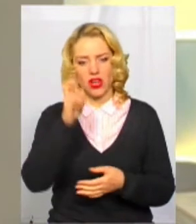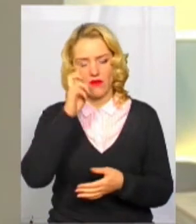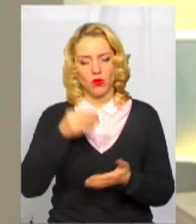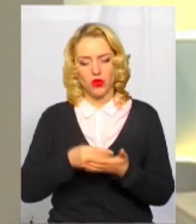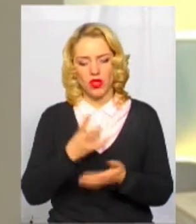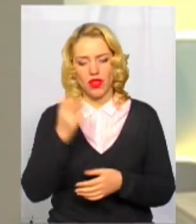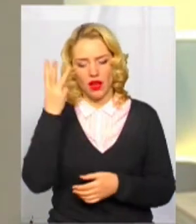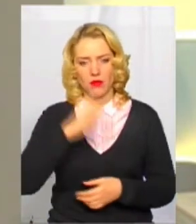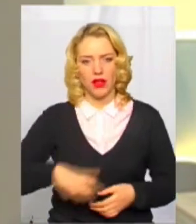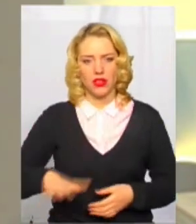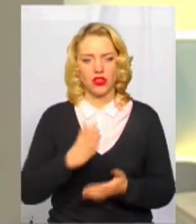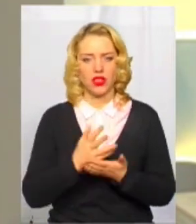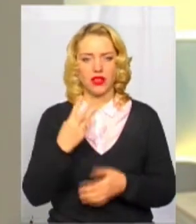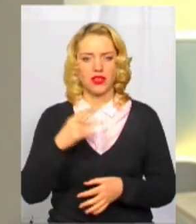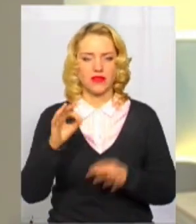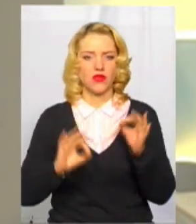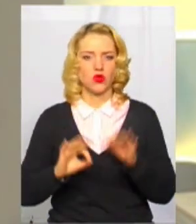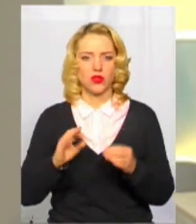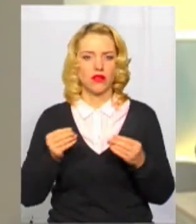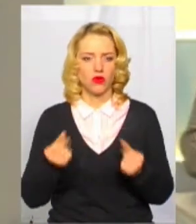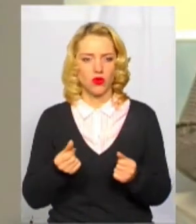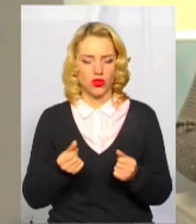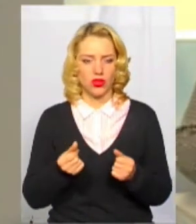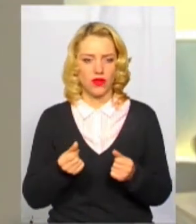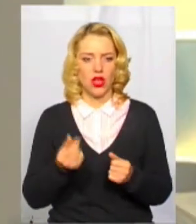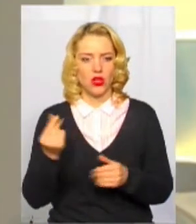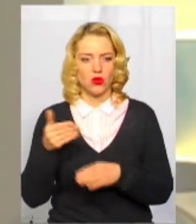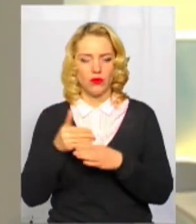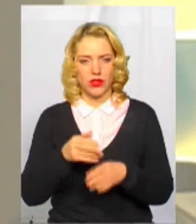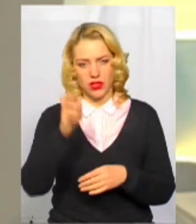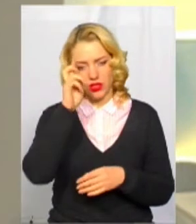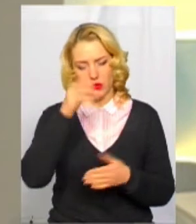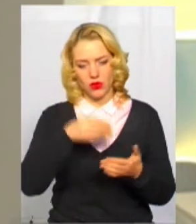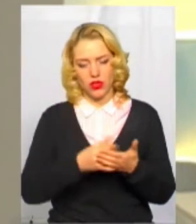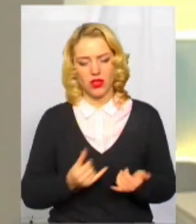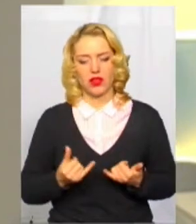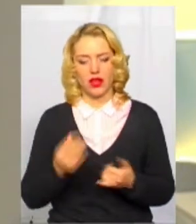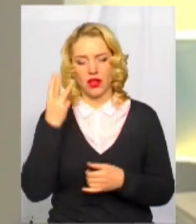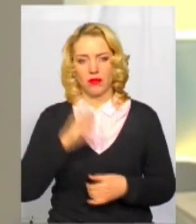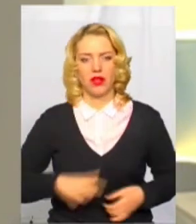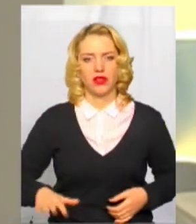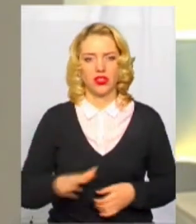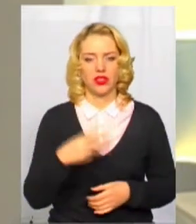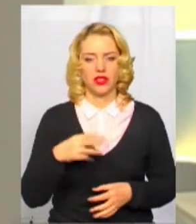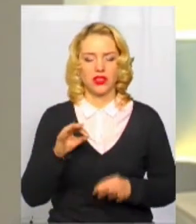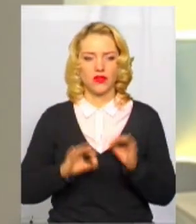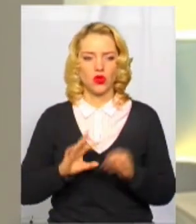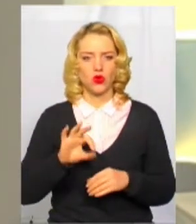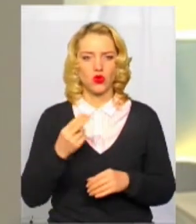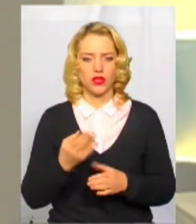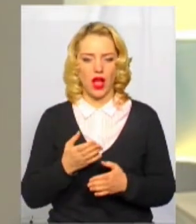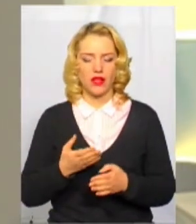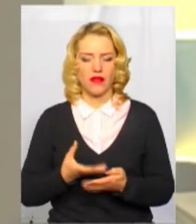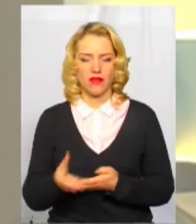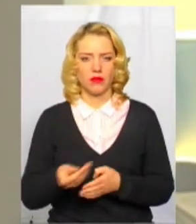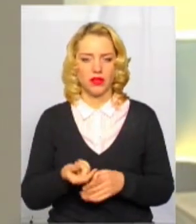бюджету, складає понад 30% коштів, тобто субвенція державного бюджету для Хмельниччини, 30% – це є соціальні виплати.